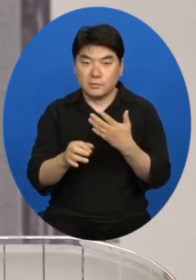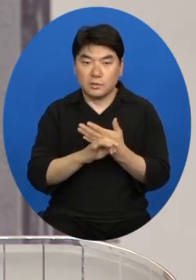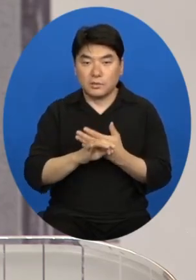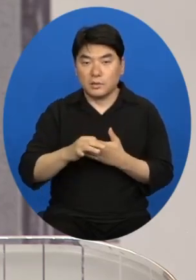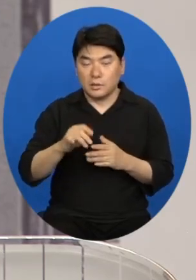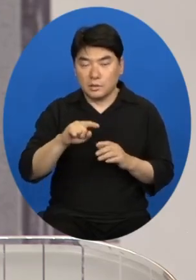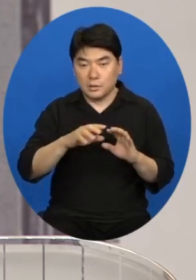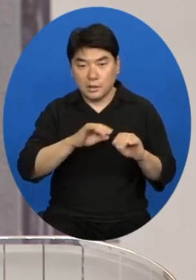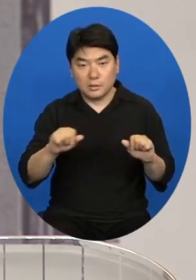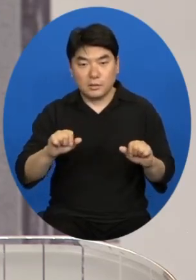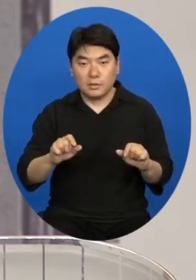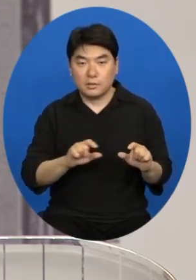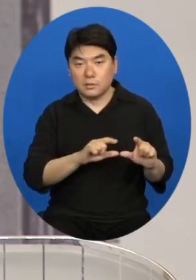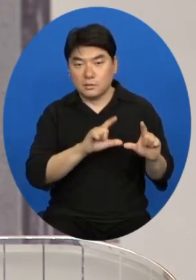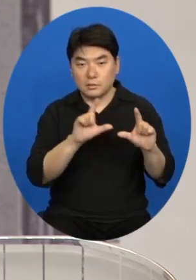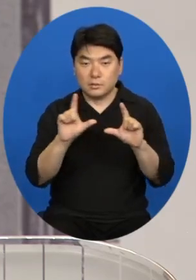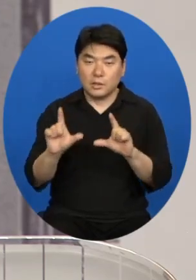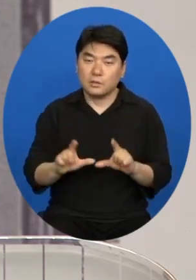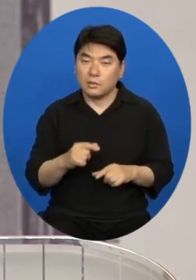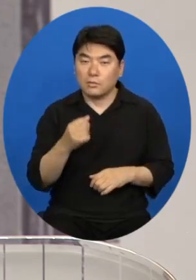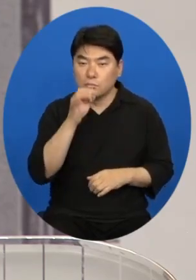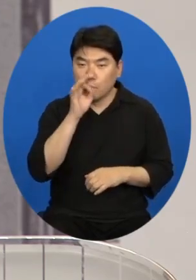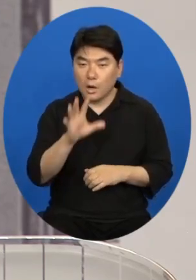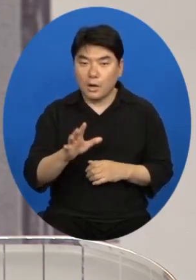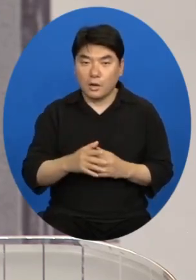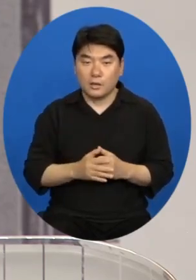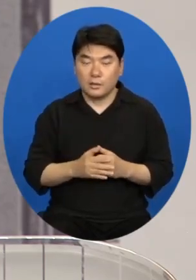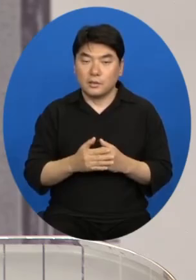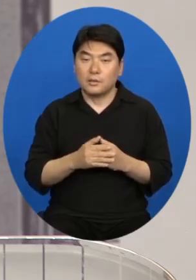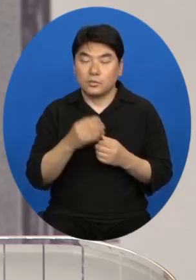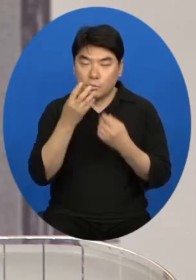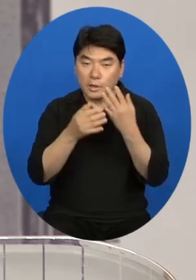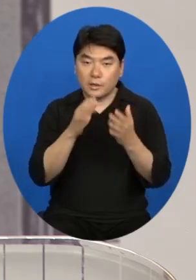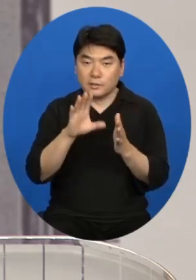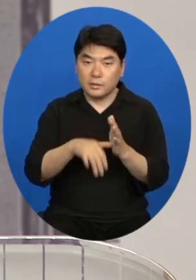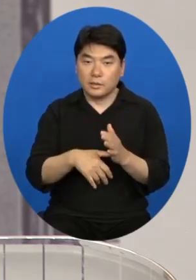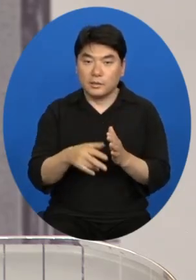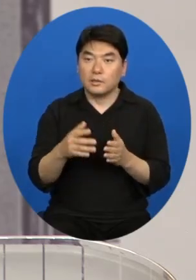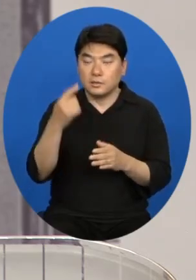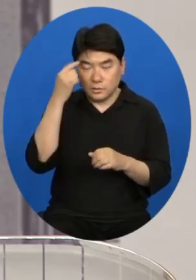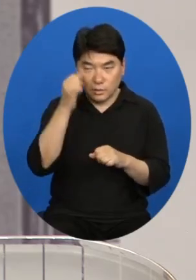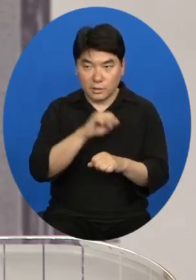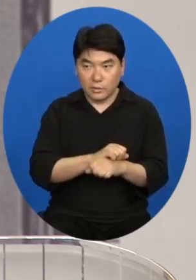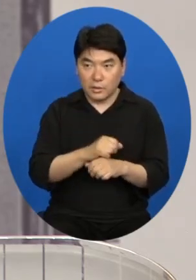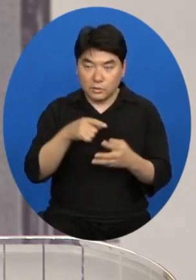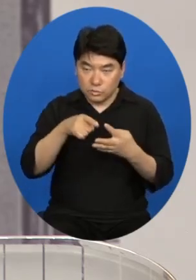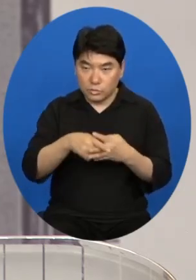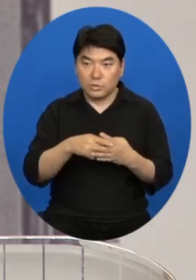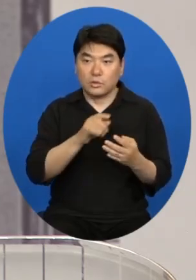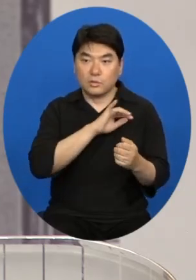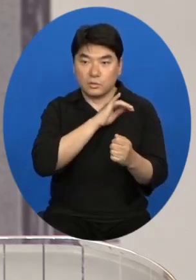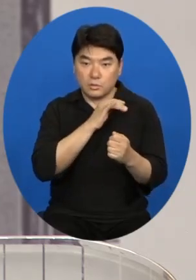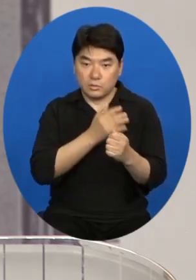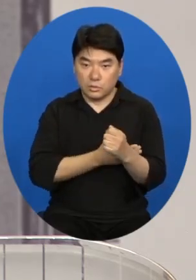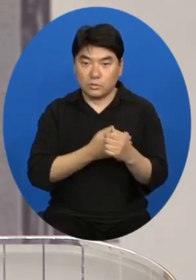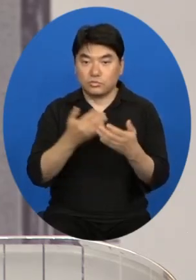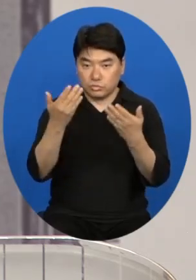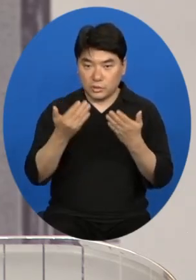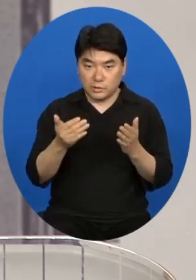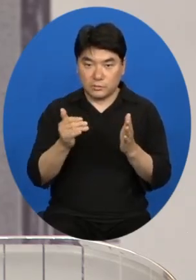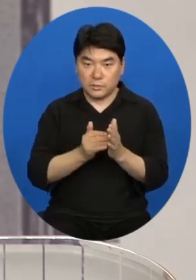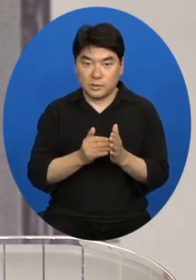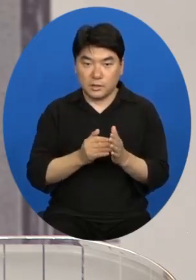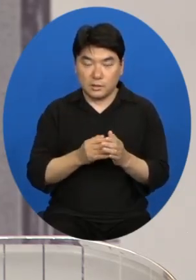수가 없습니다 라고 할 때마다 하나님이 그와 함께 하셨고 지혜를 주셨고 통찰력을 주셨다는 것이죠. 또